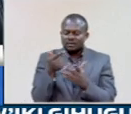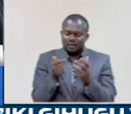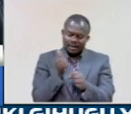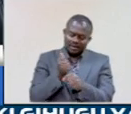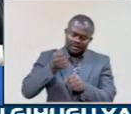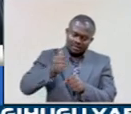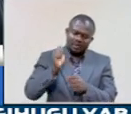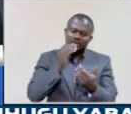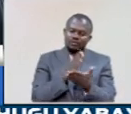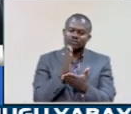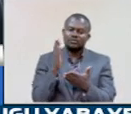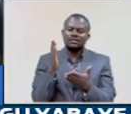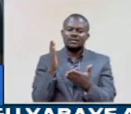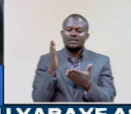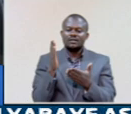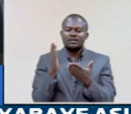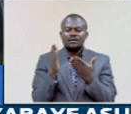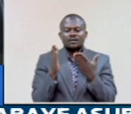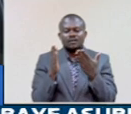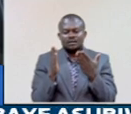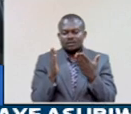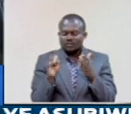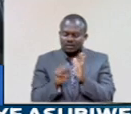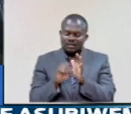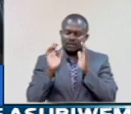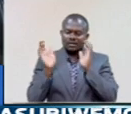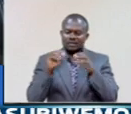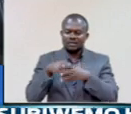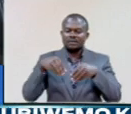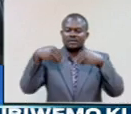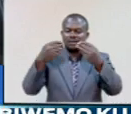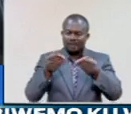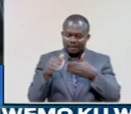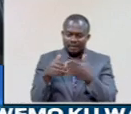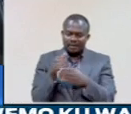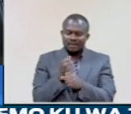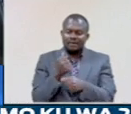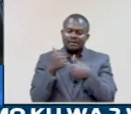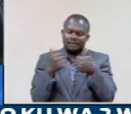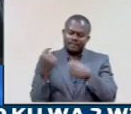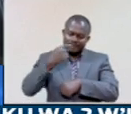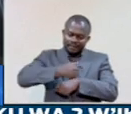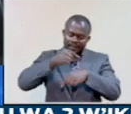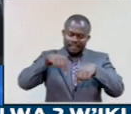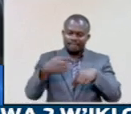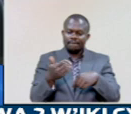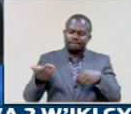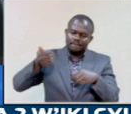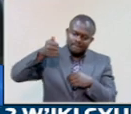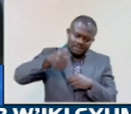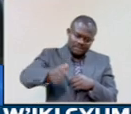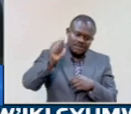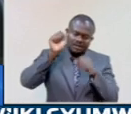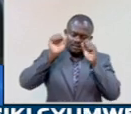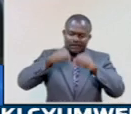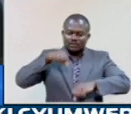rwose pe baruruye inka twabahaye barituye uyu munsi abana babo